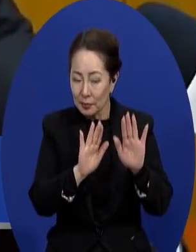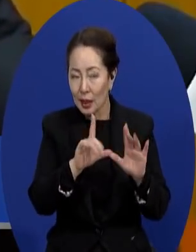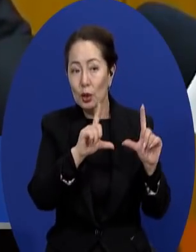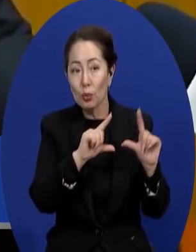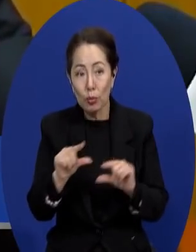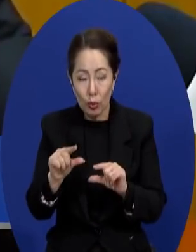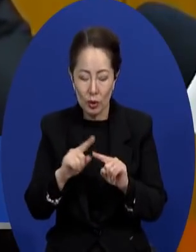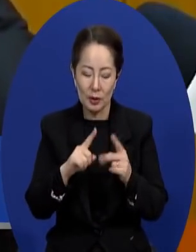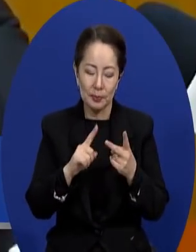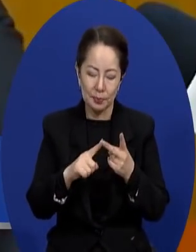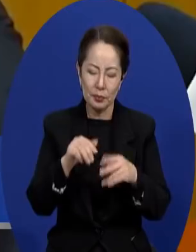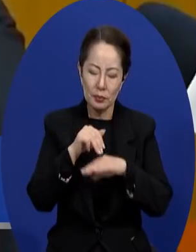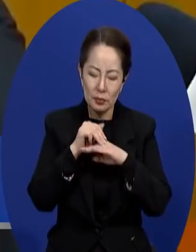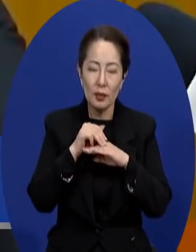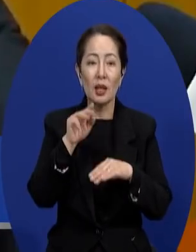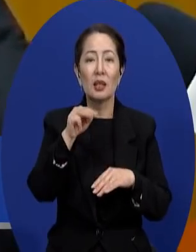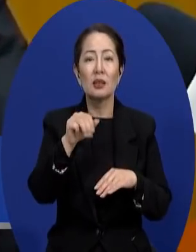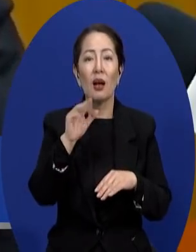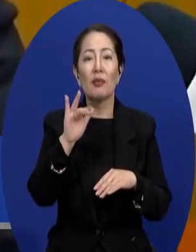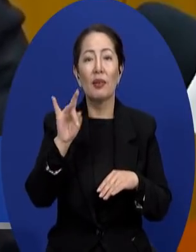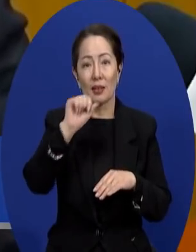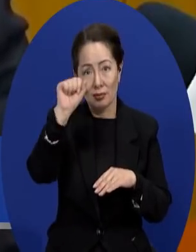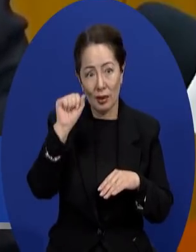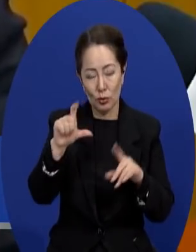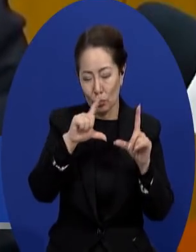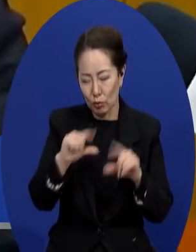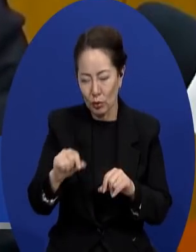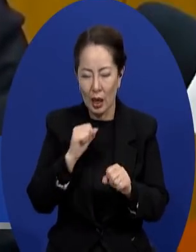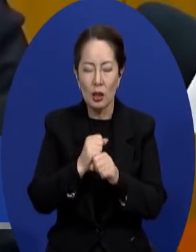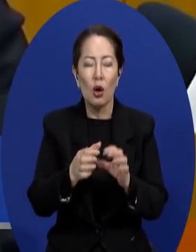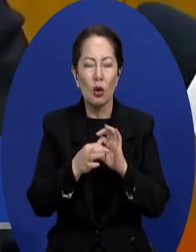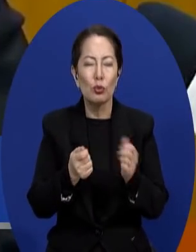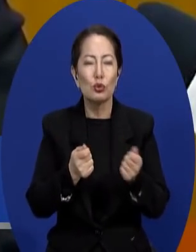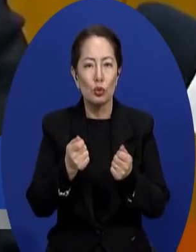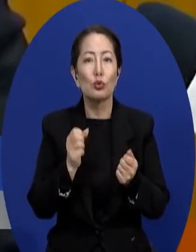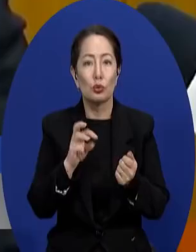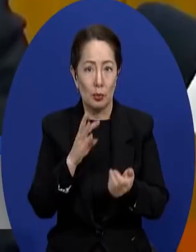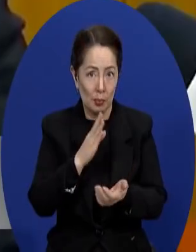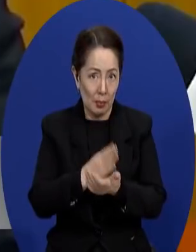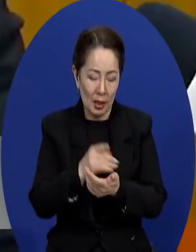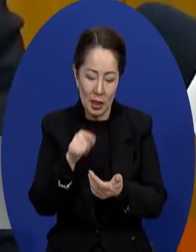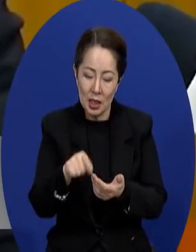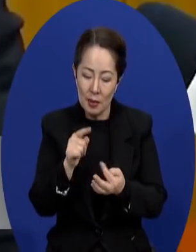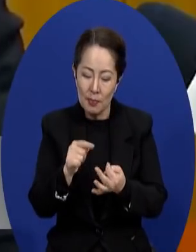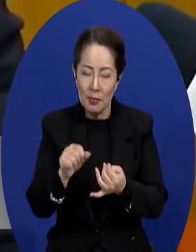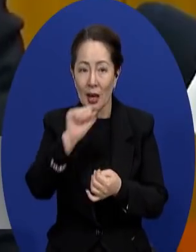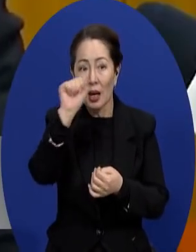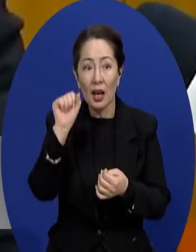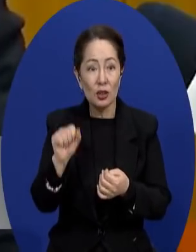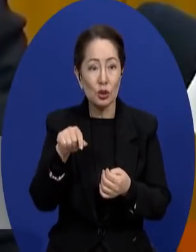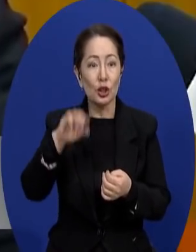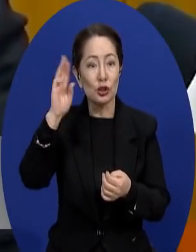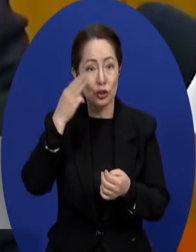ажлыг явуулах асуудлуудыг зохицуулах зүйлүүд бий. Энэ асуудлууд бүгд одоо тодорхой болсон